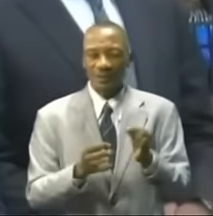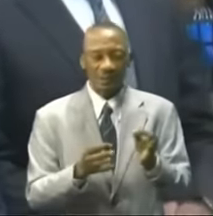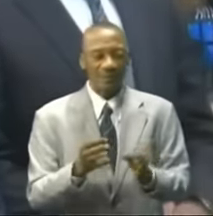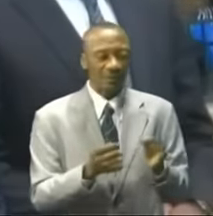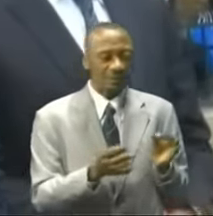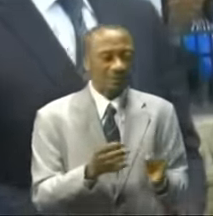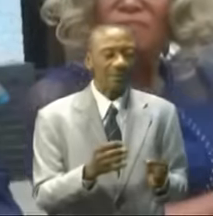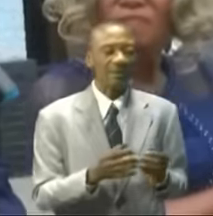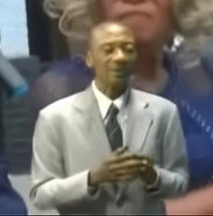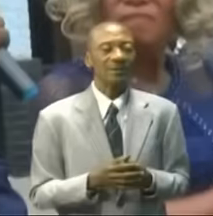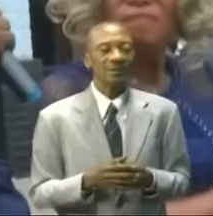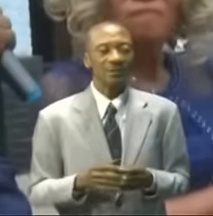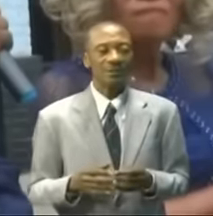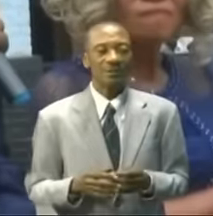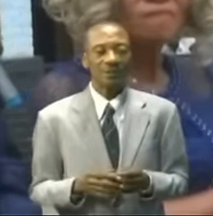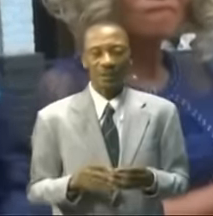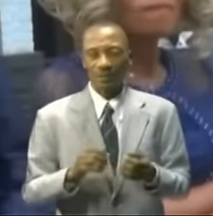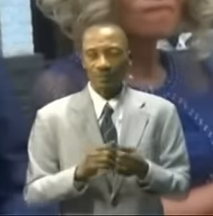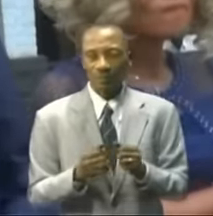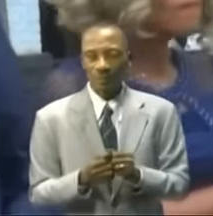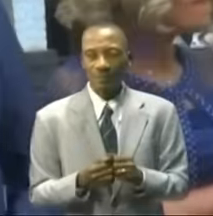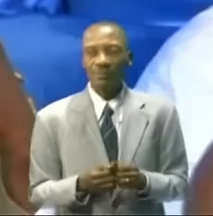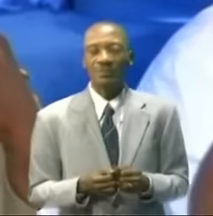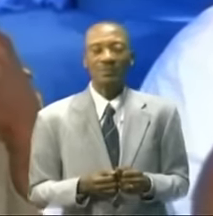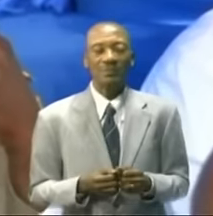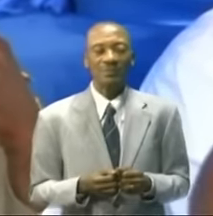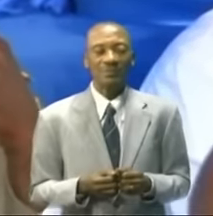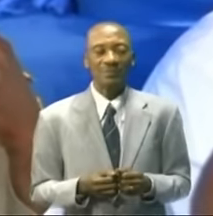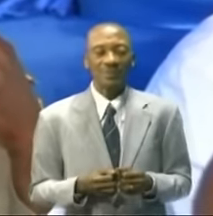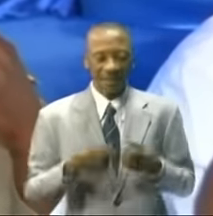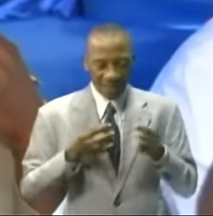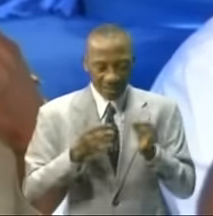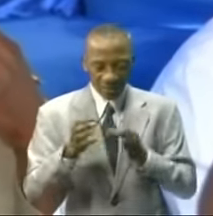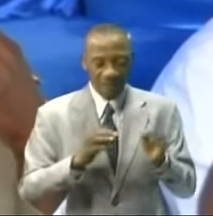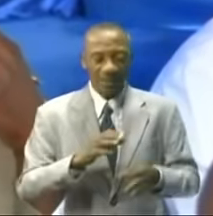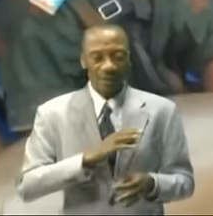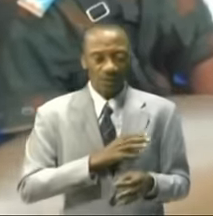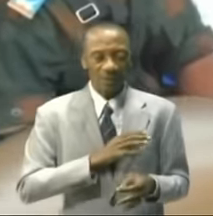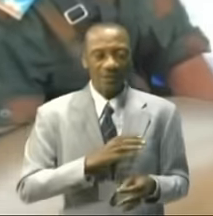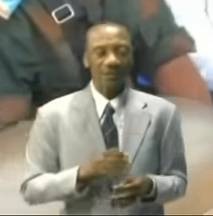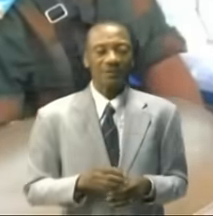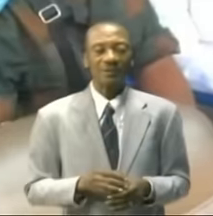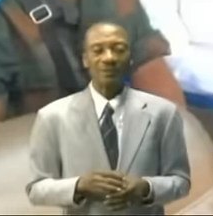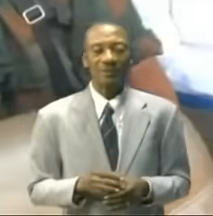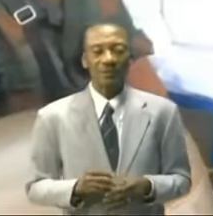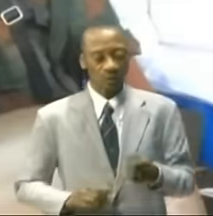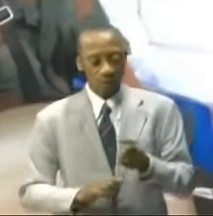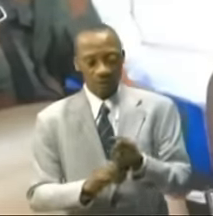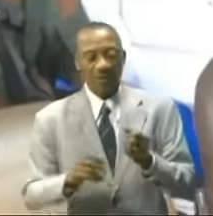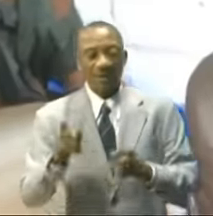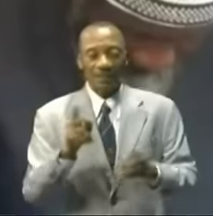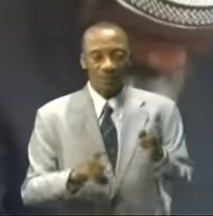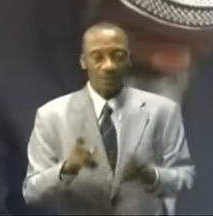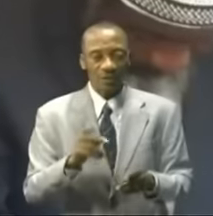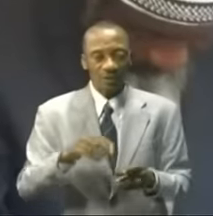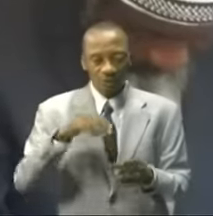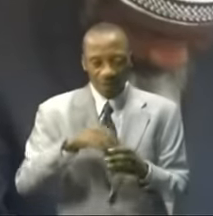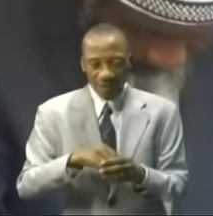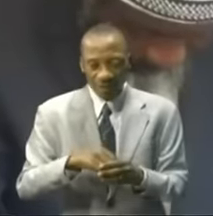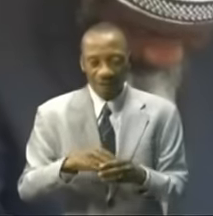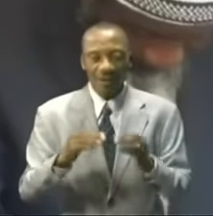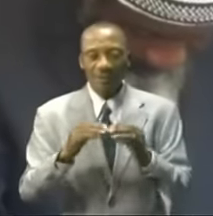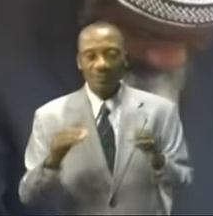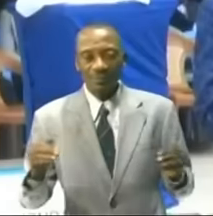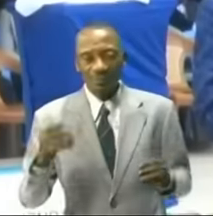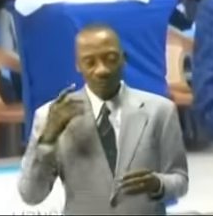constitutionnelle qui est celle de protéger les populations et leurs biens ainsi que de défendre l'intégrité territoriale. A insisté